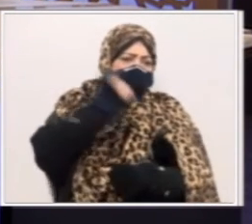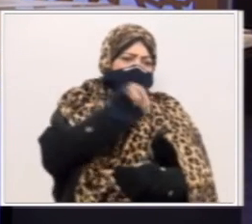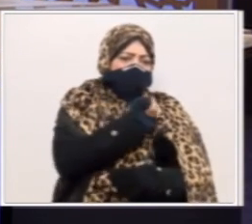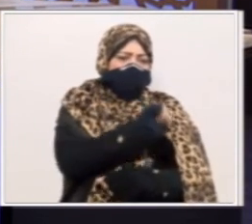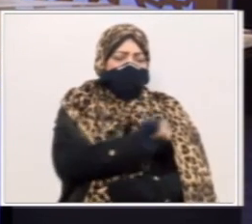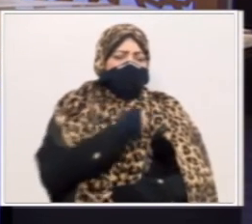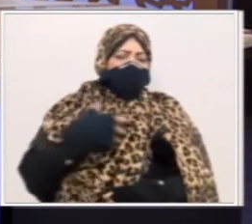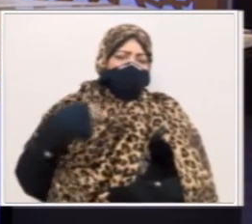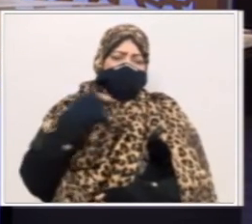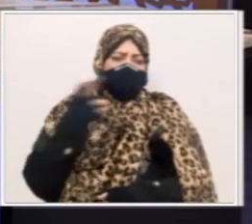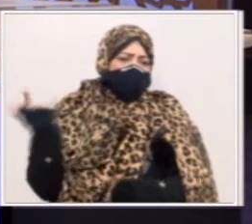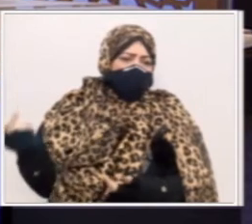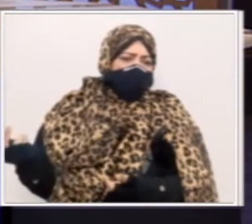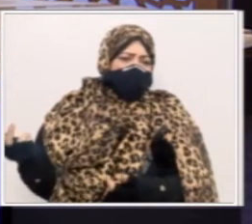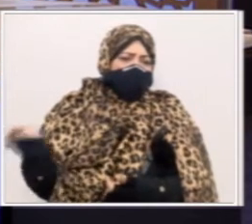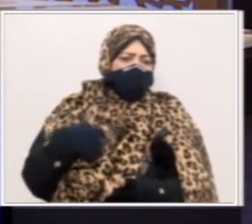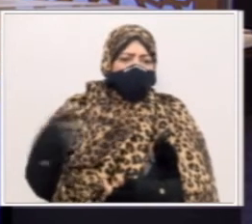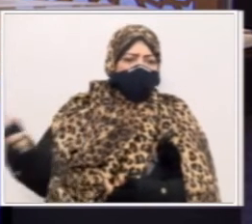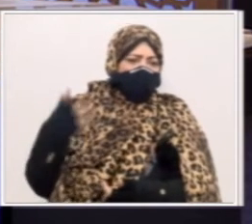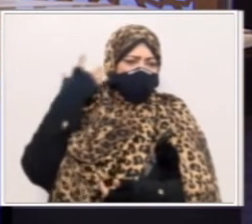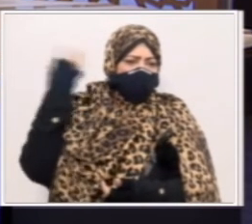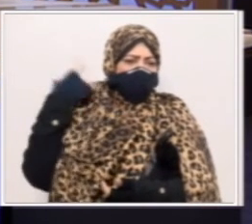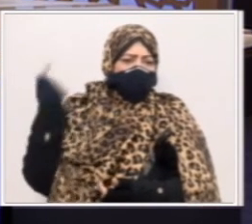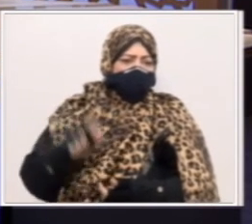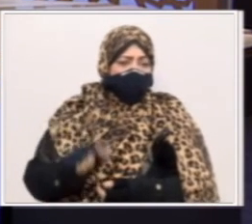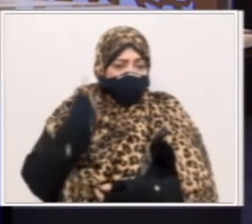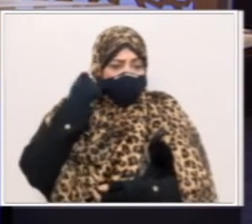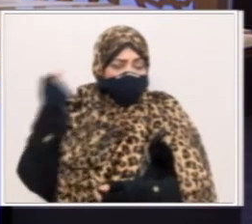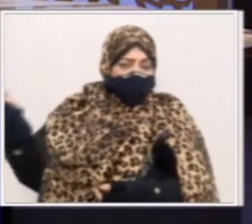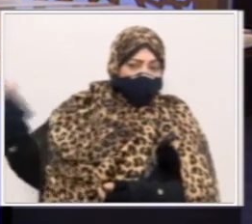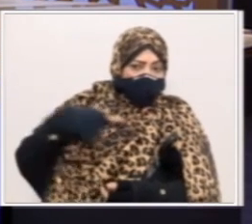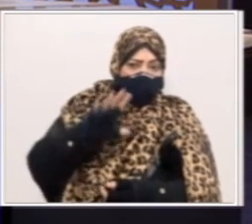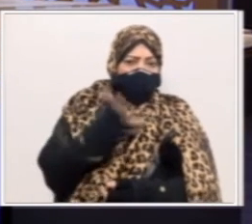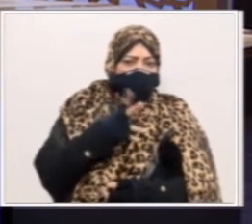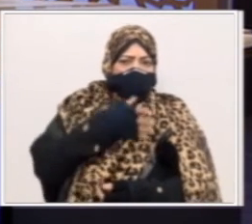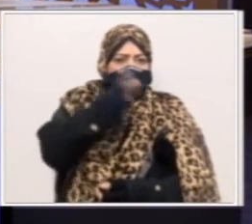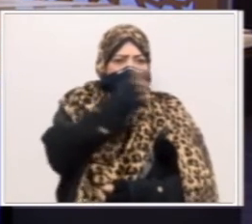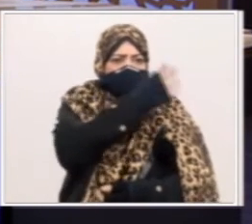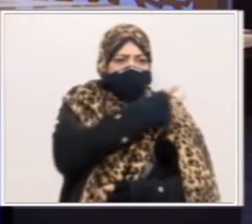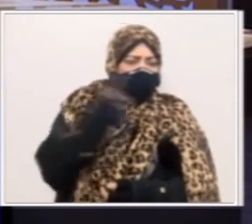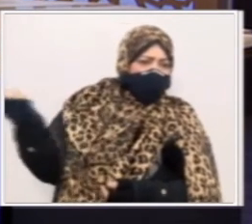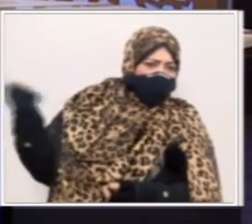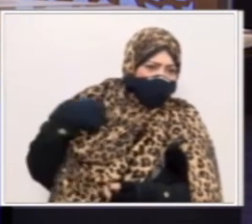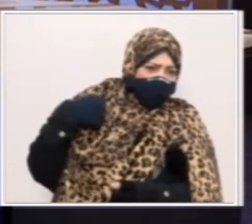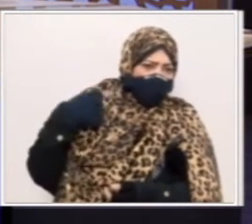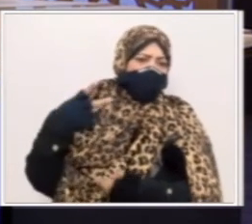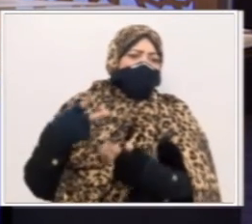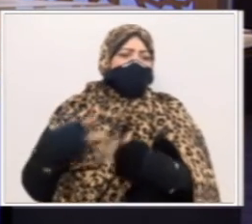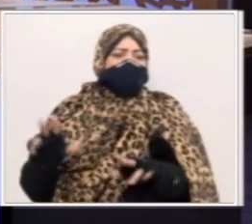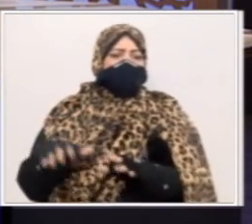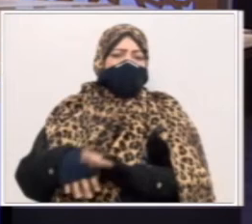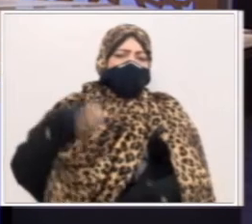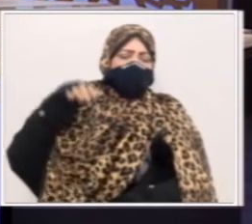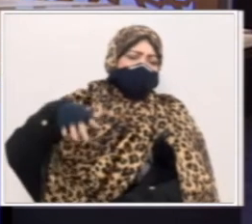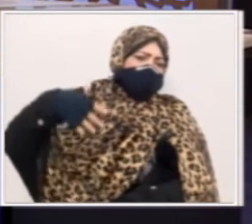مره ثانيه يقول لك انت وين كترتي مثلا الخروج؟ هو تو سيبنا ومش هيتجوز هو. احنا خلاص بغض النظر عن زواجه امراه